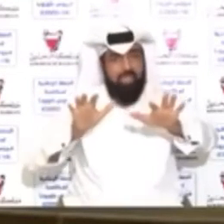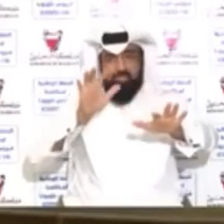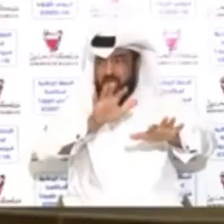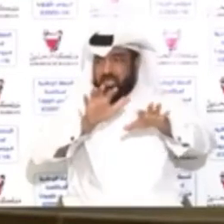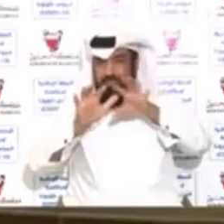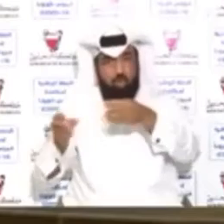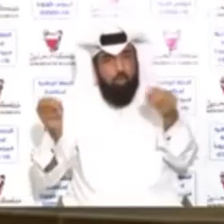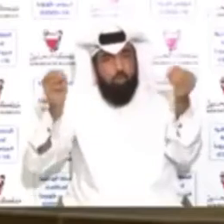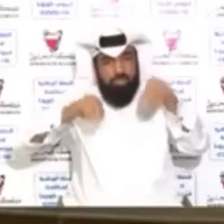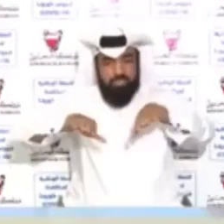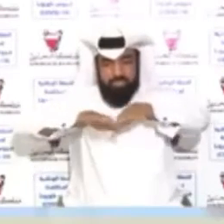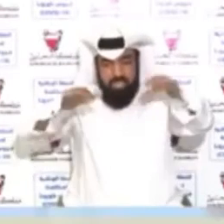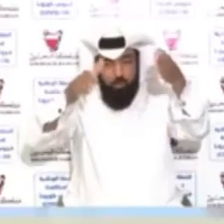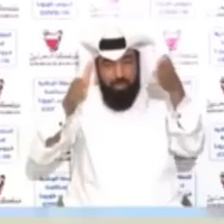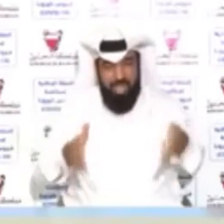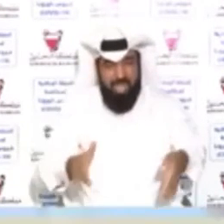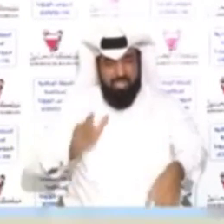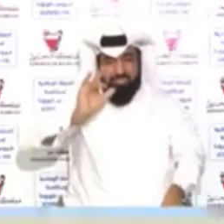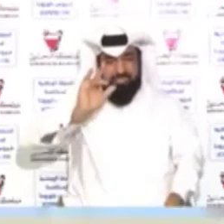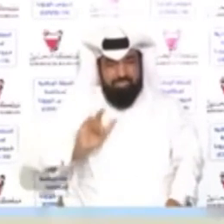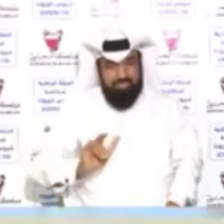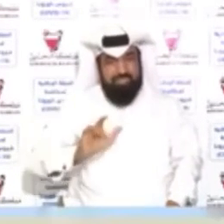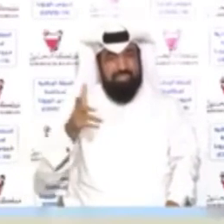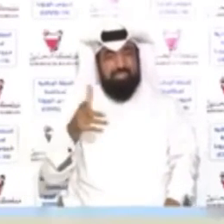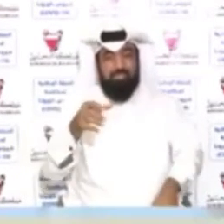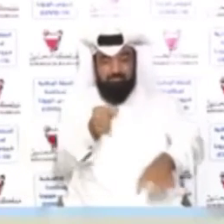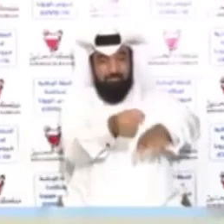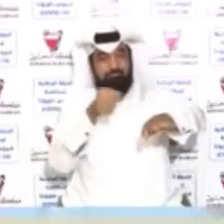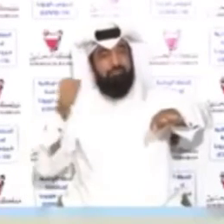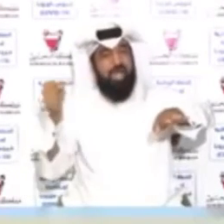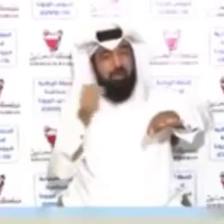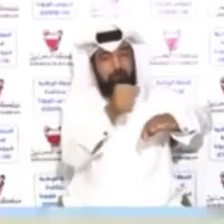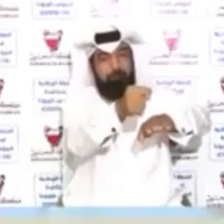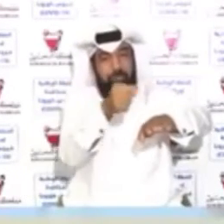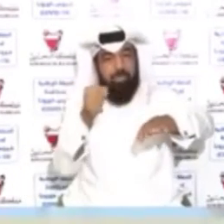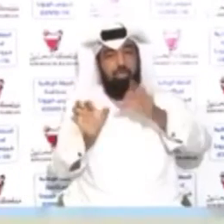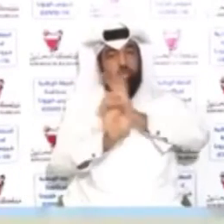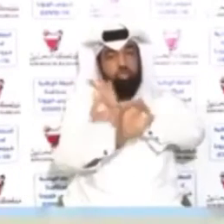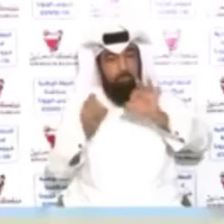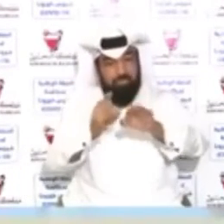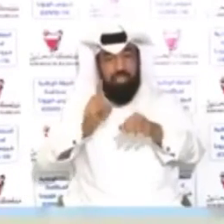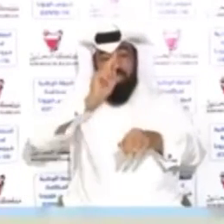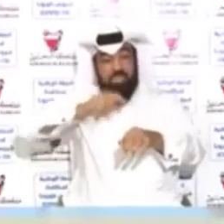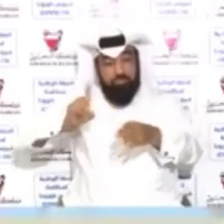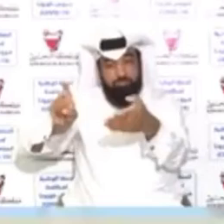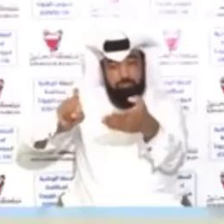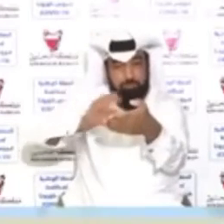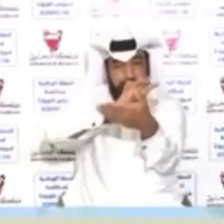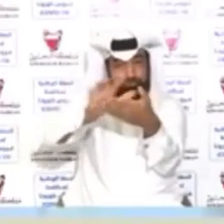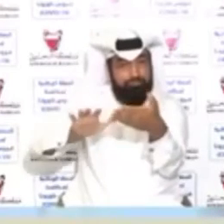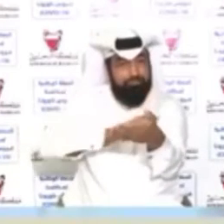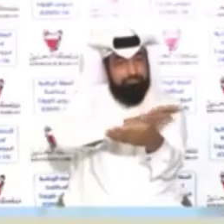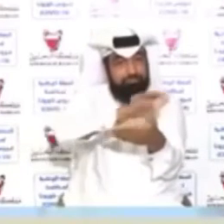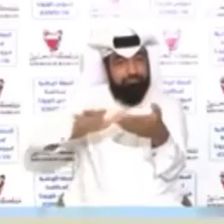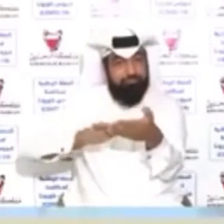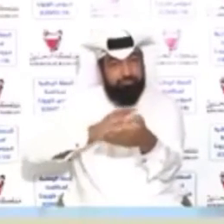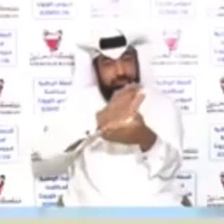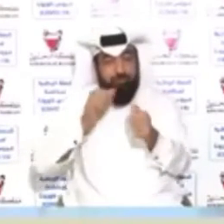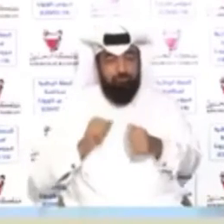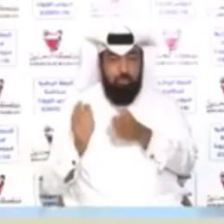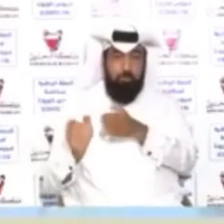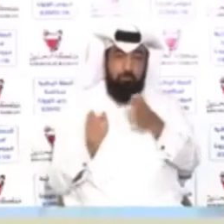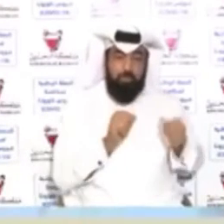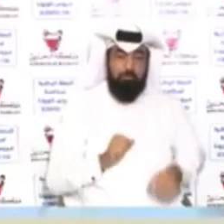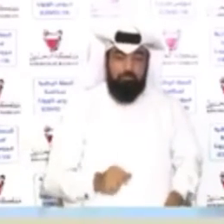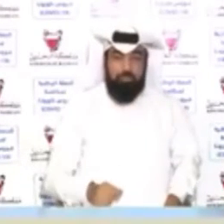مثل الطاولات، مقابض الباب والأثاث. وينبغي ترك العديد من أنواع المطهرات، إذا